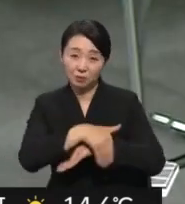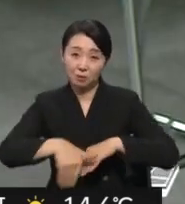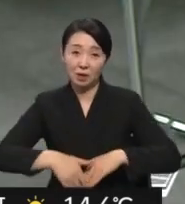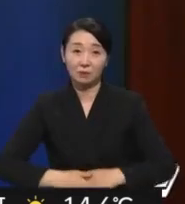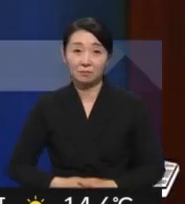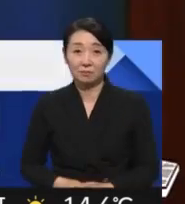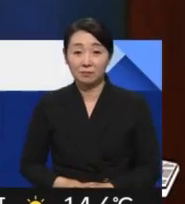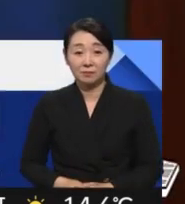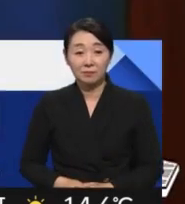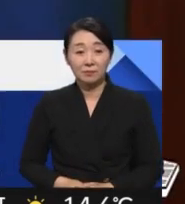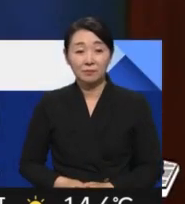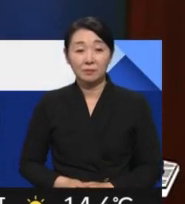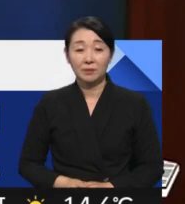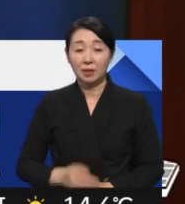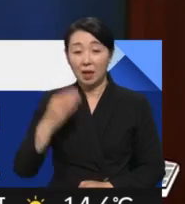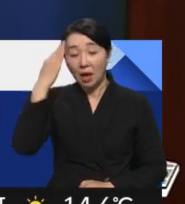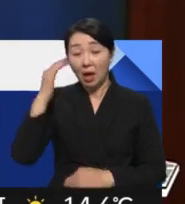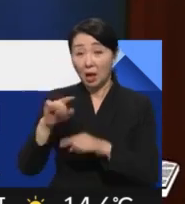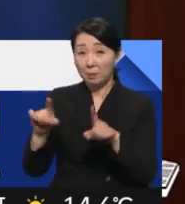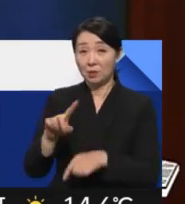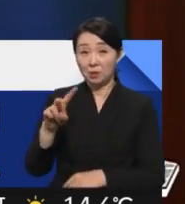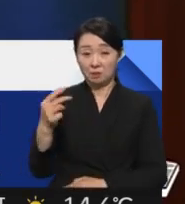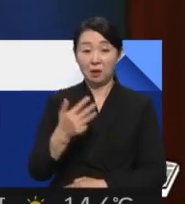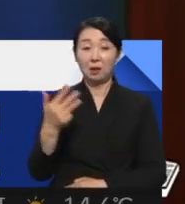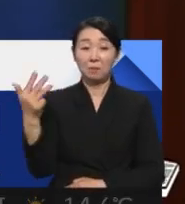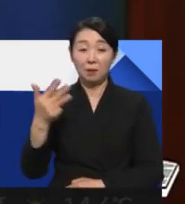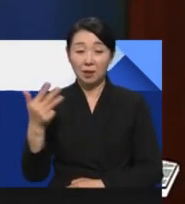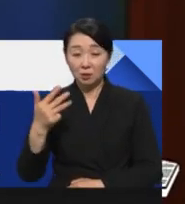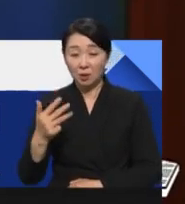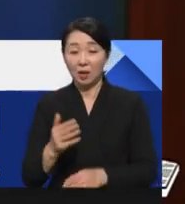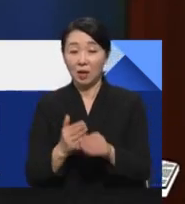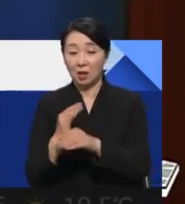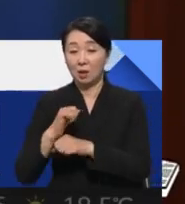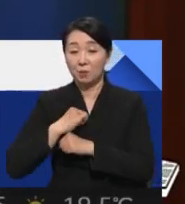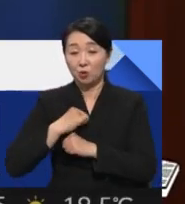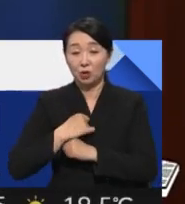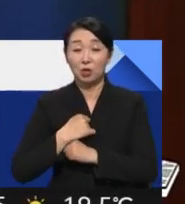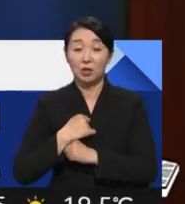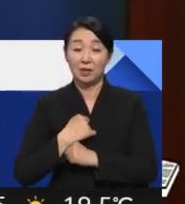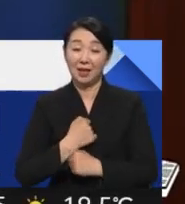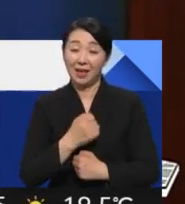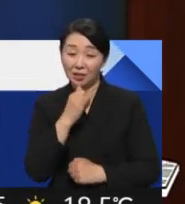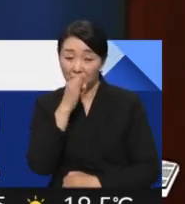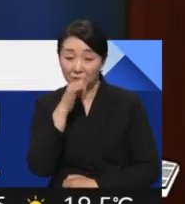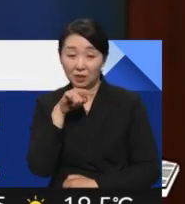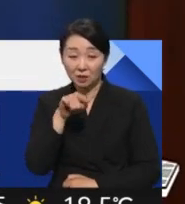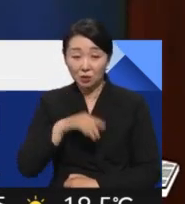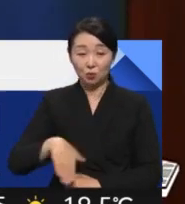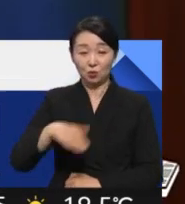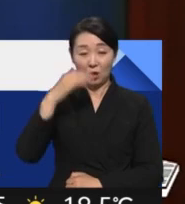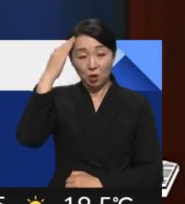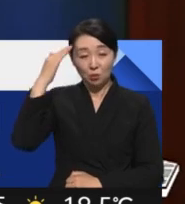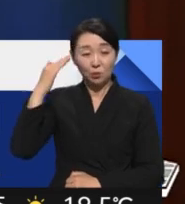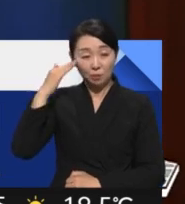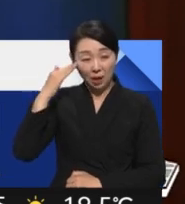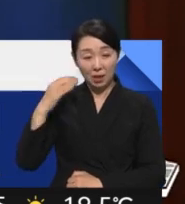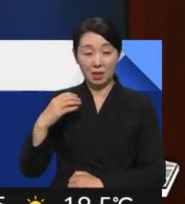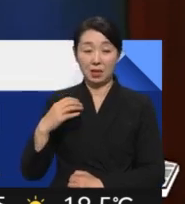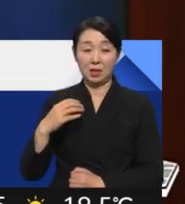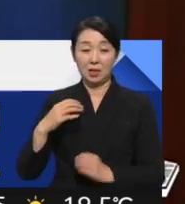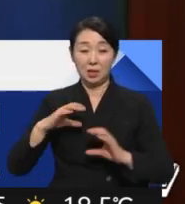Well, we have more than 28,000 U.S. forces already stationed on the peninsula. I think that is